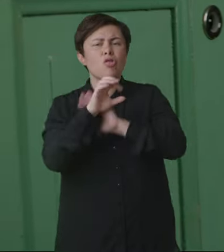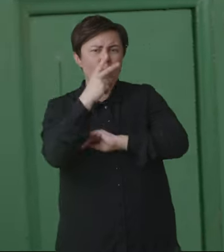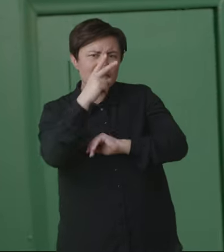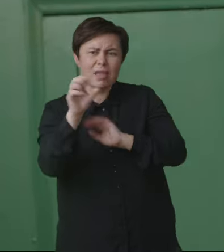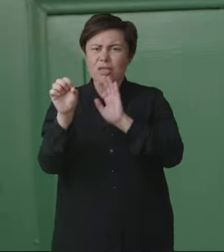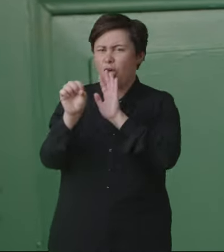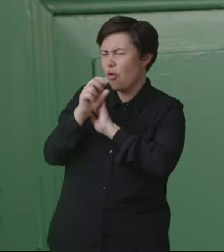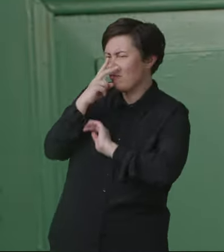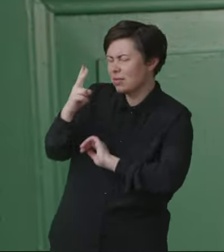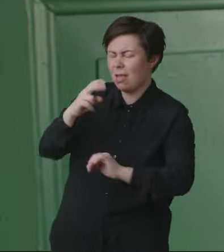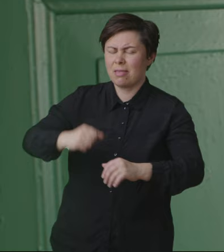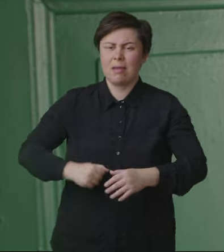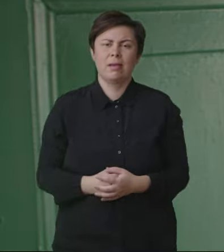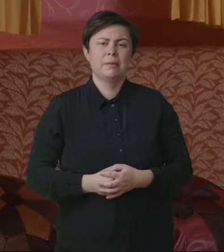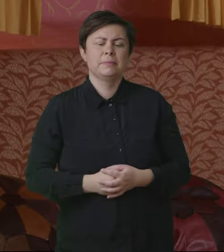Do widzenia.